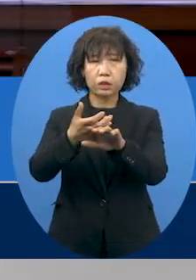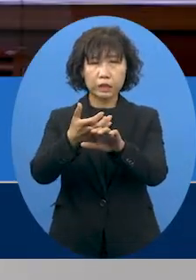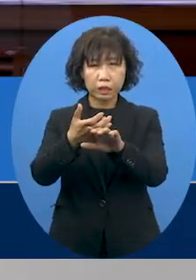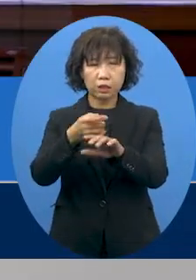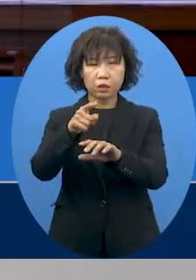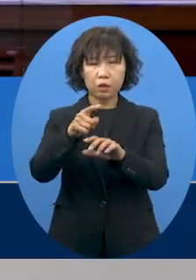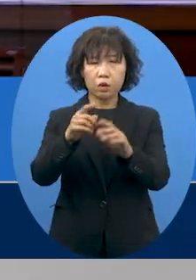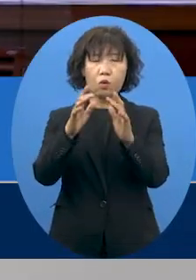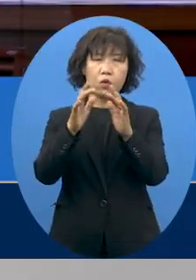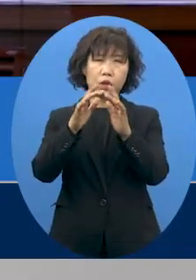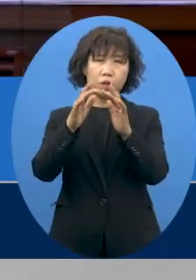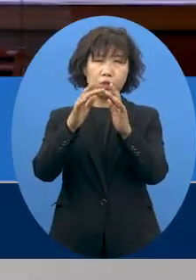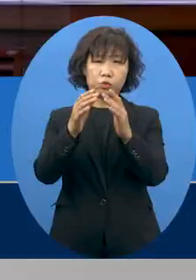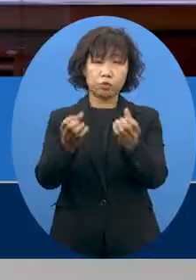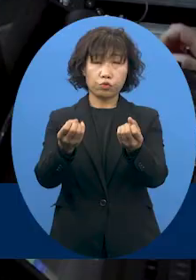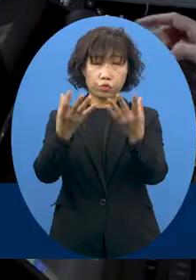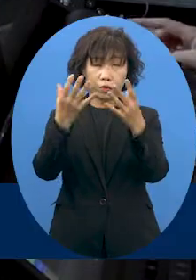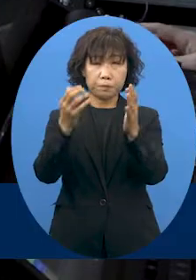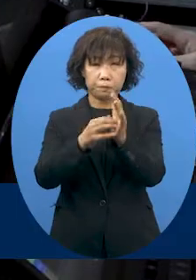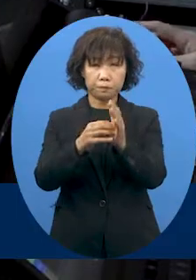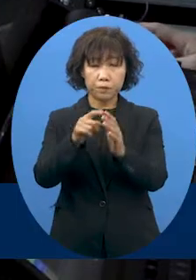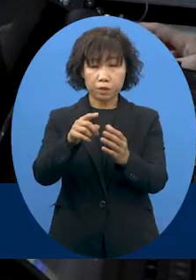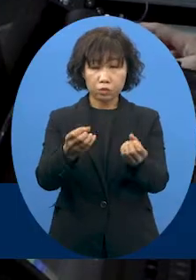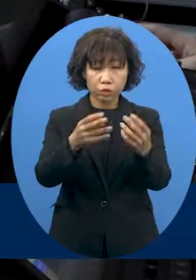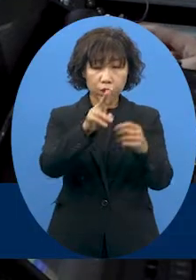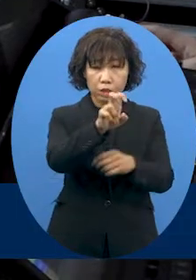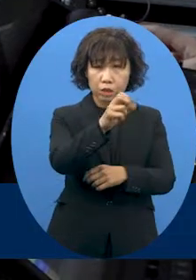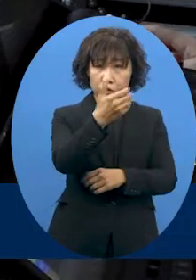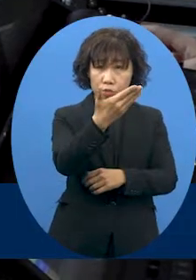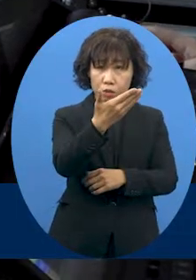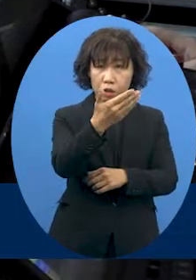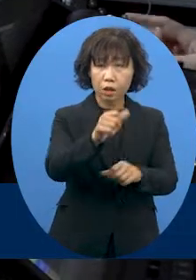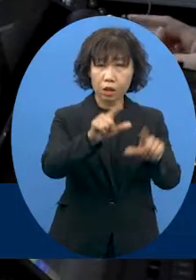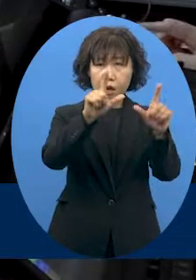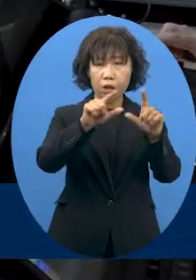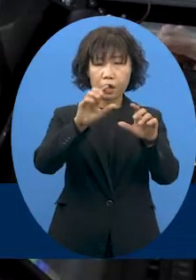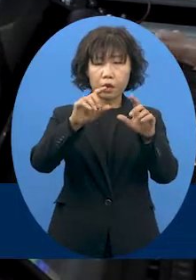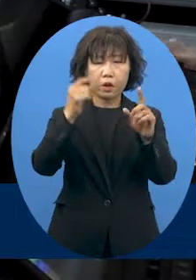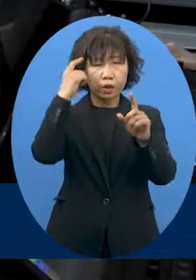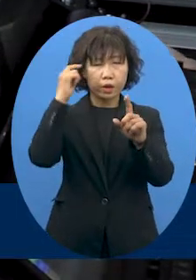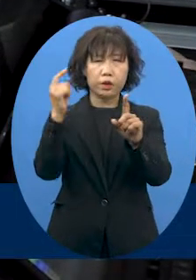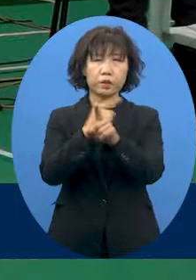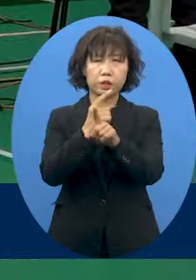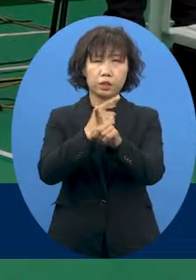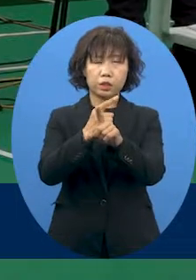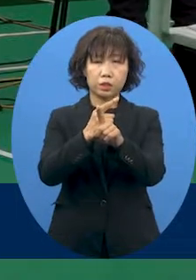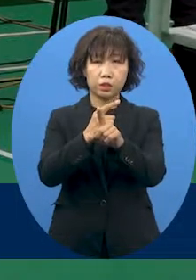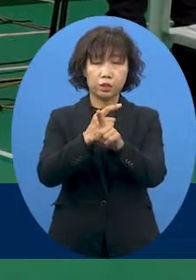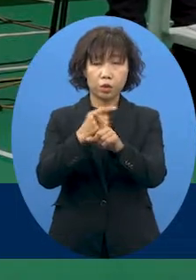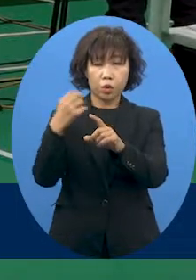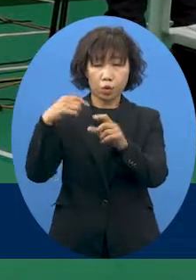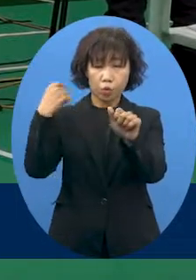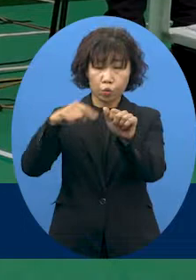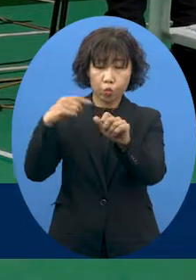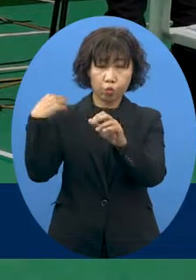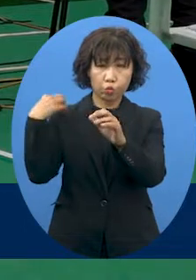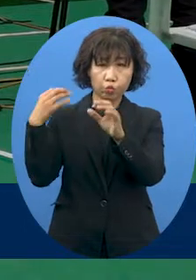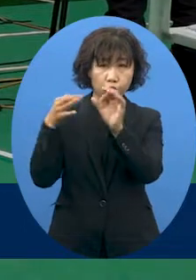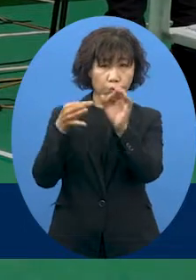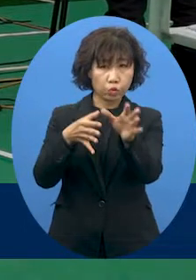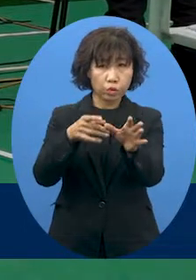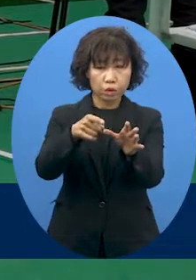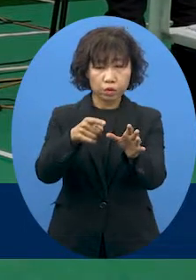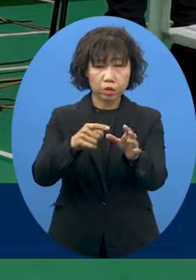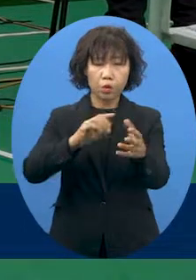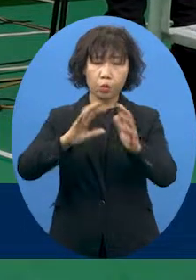못난 으로 진행됐습니다 축제 첫날인 29일에는 혁신교육 지구 교육 주체의 목소리를 반영하기 위한